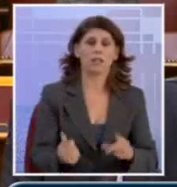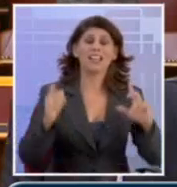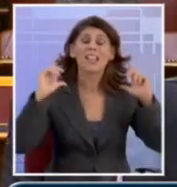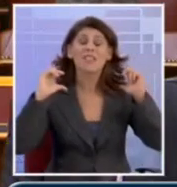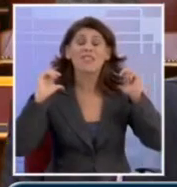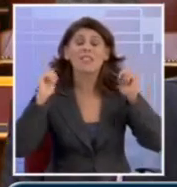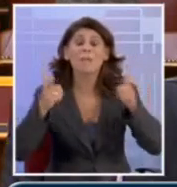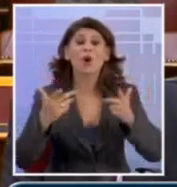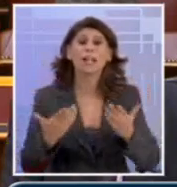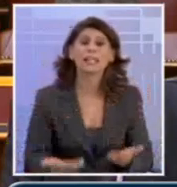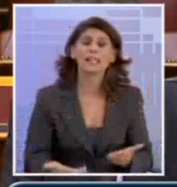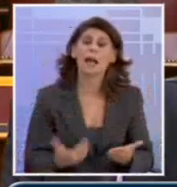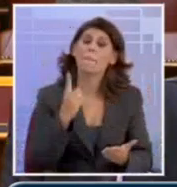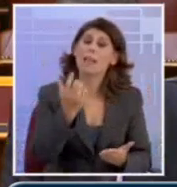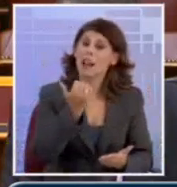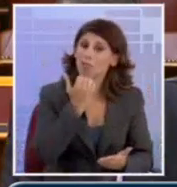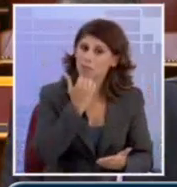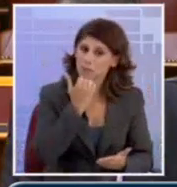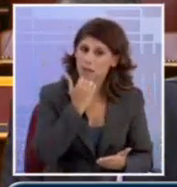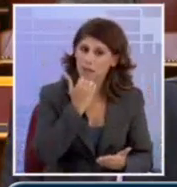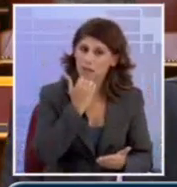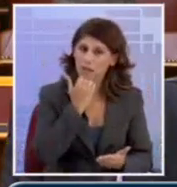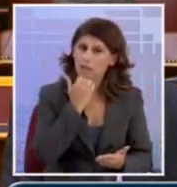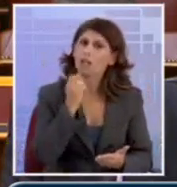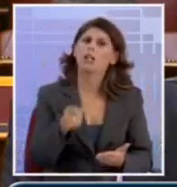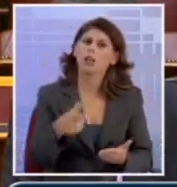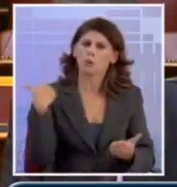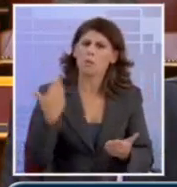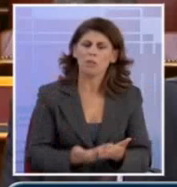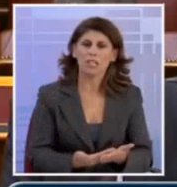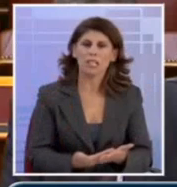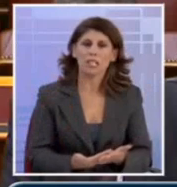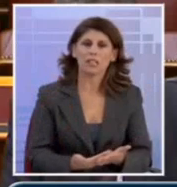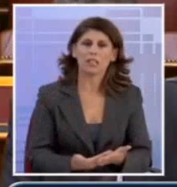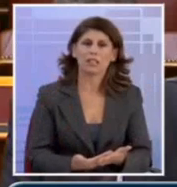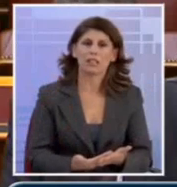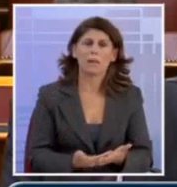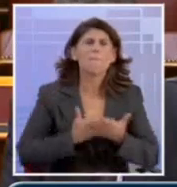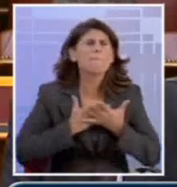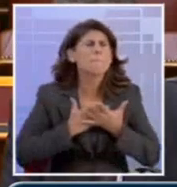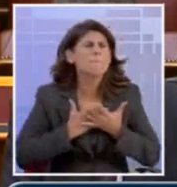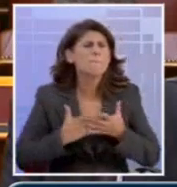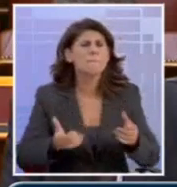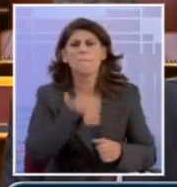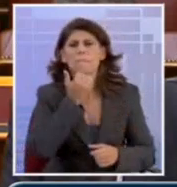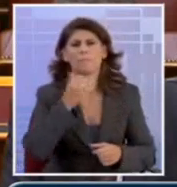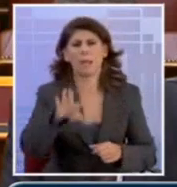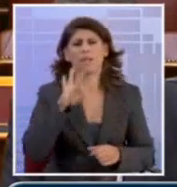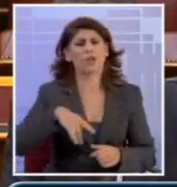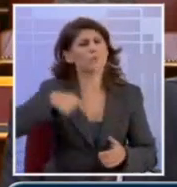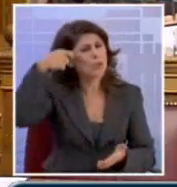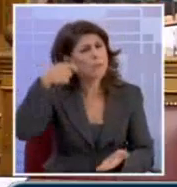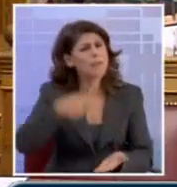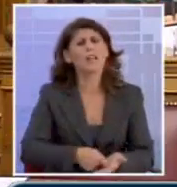δημοκρατικά μια λανθασμένη και, όπως αποδεικνύεται, ολέθρια επιλογή που την πληρώνουν κάποιοι.